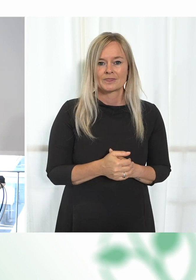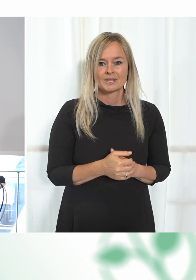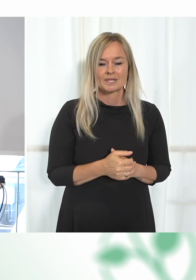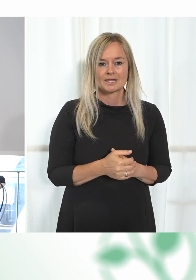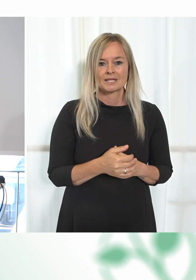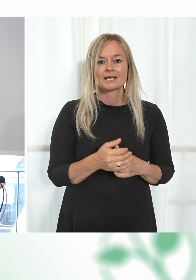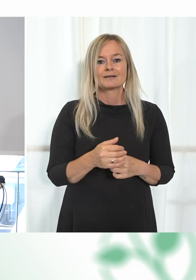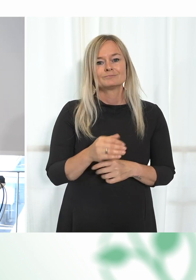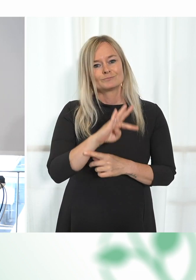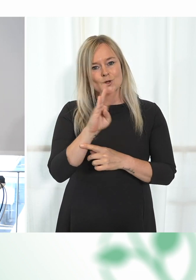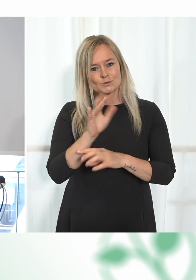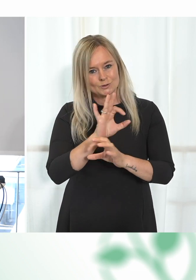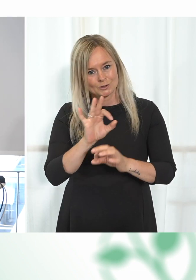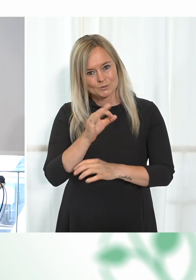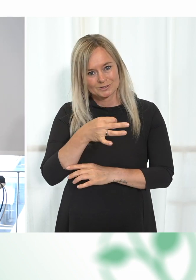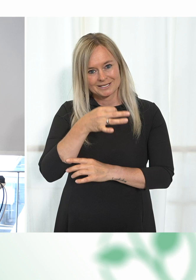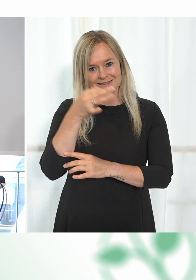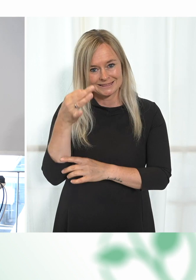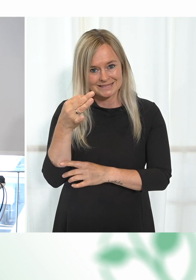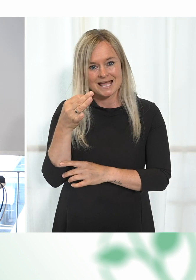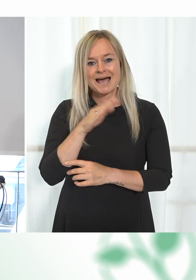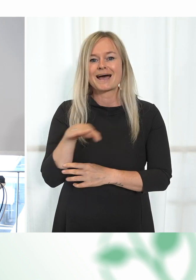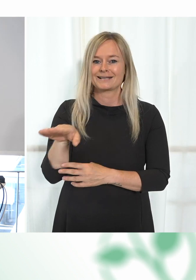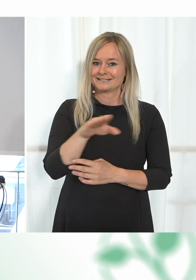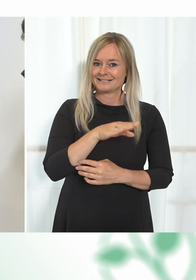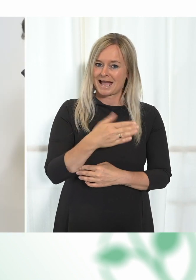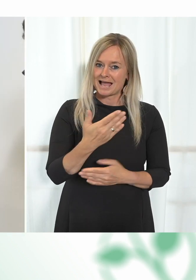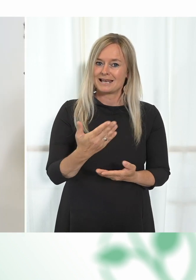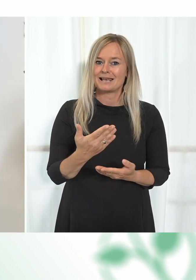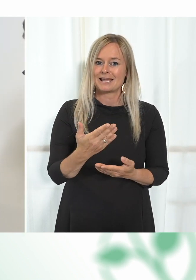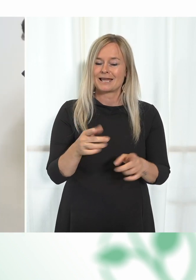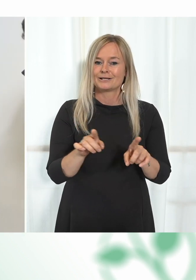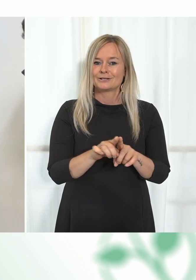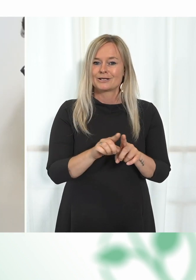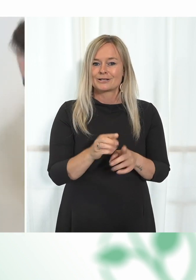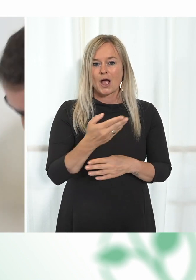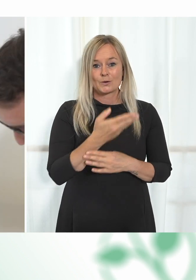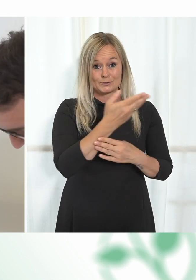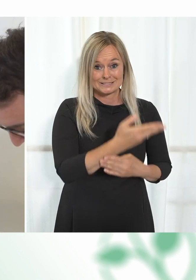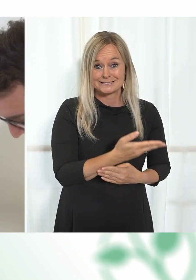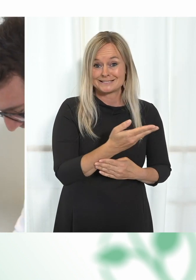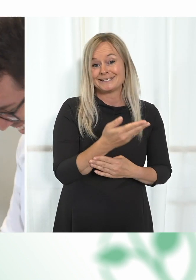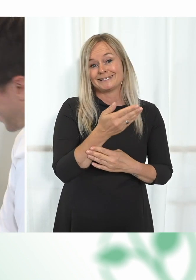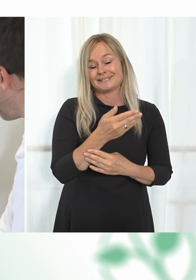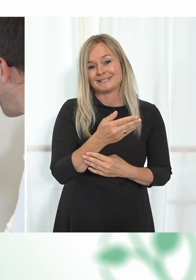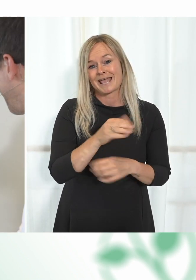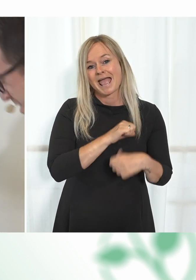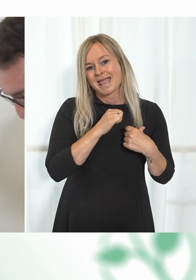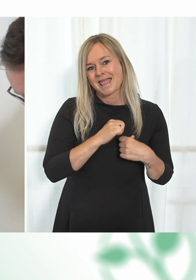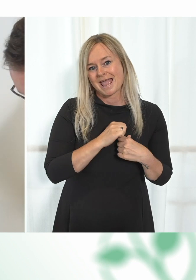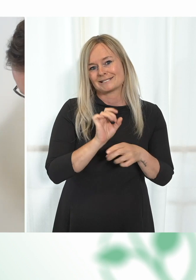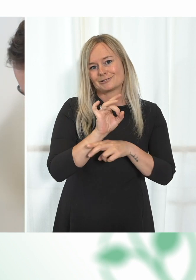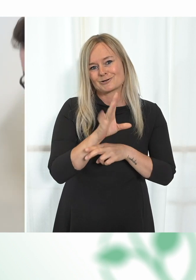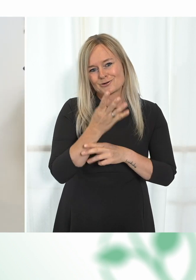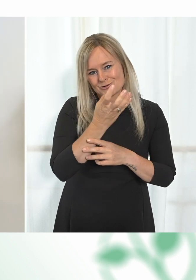Ja, schönen guten Tag einmal vorerst an alle und an Sie. Zuerst einmal herzlichen Glückwunsch zur Medaille und wenn